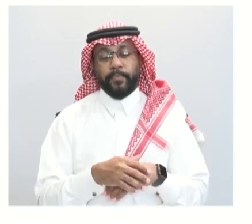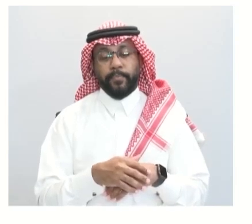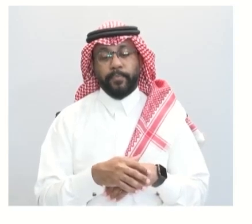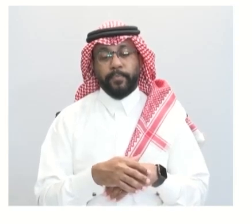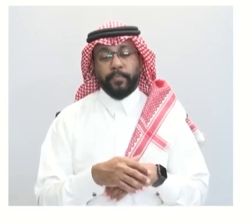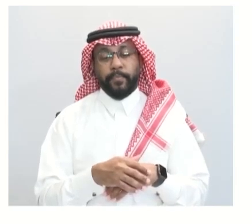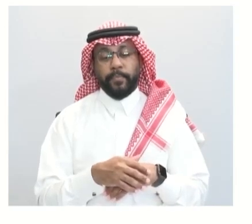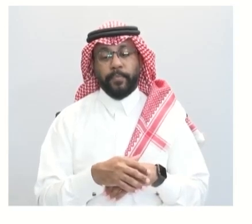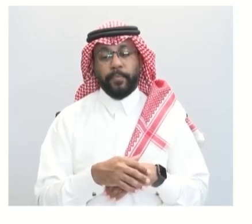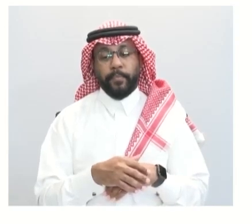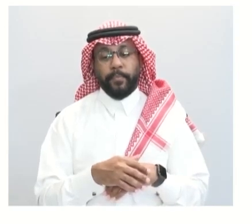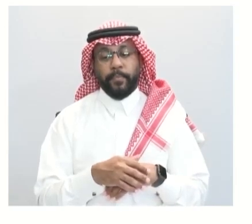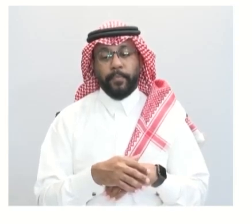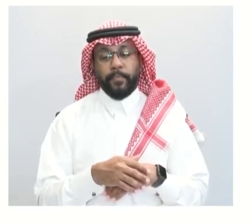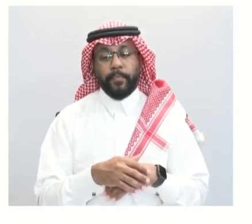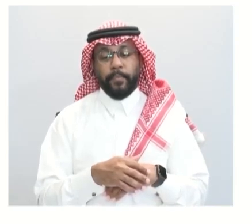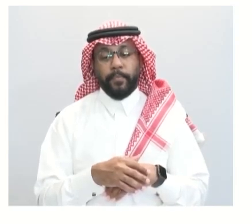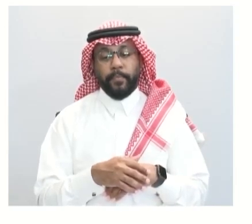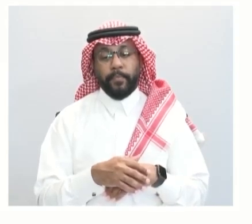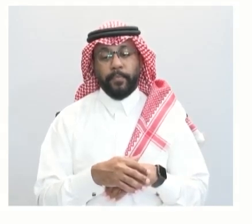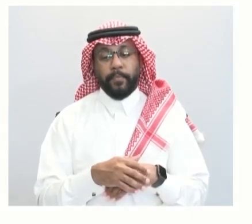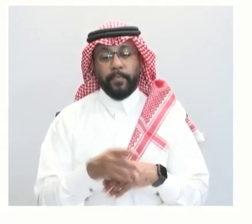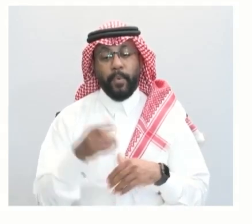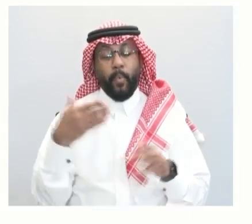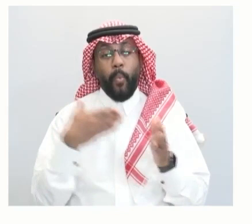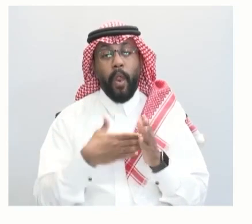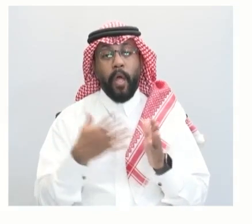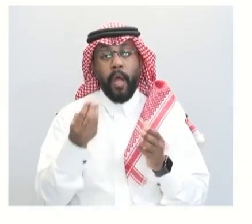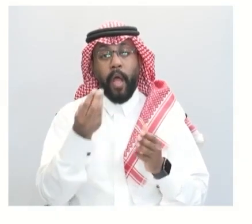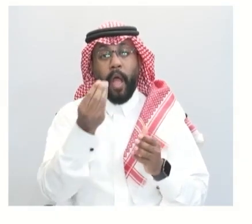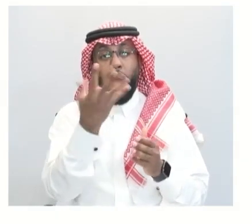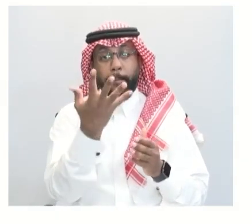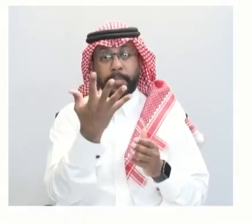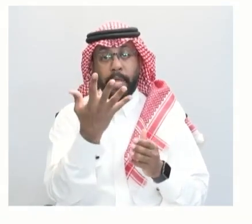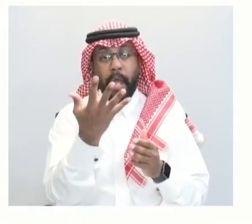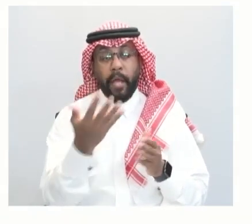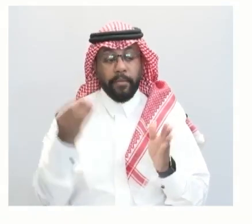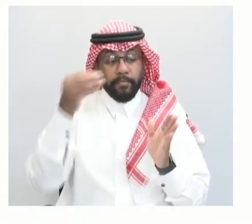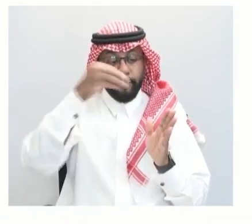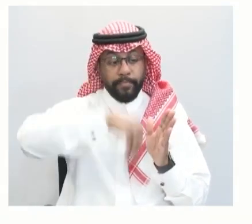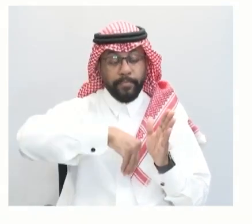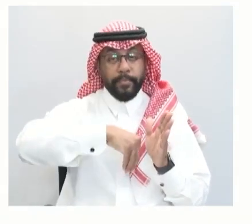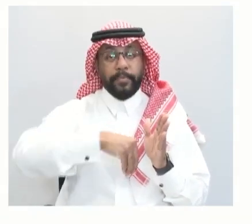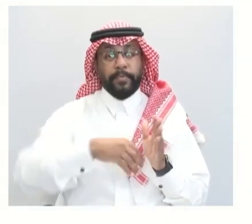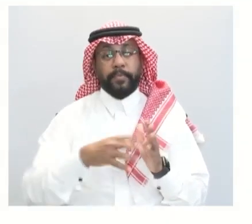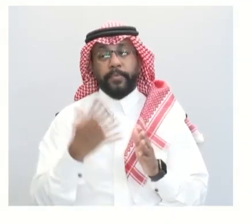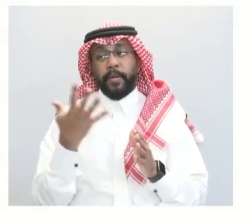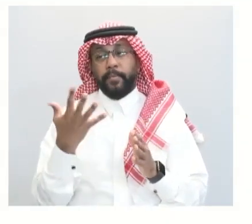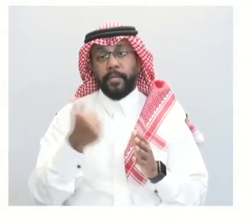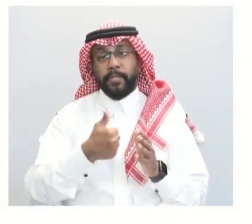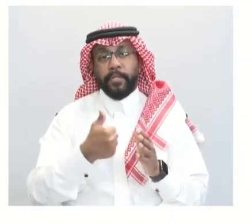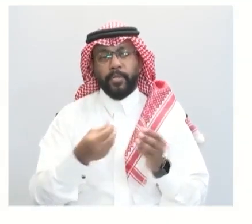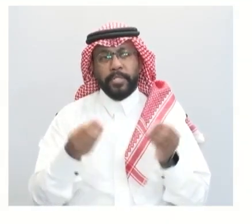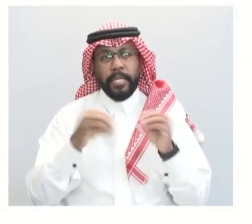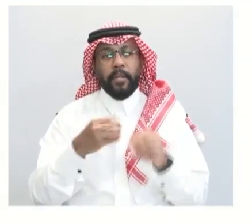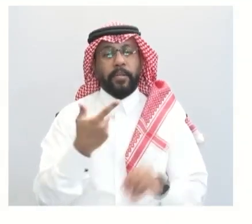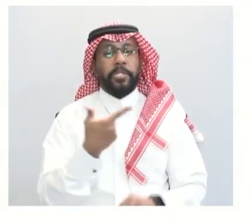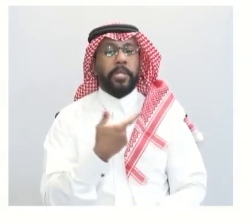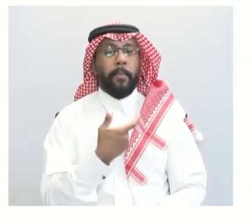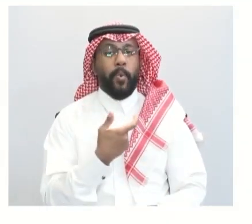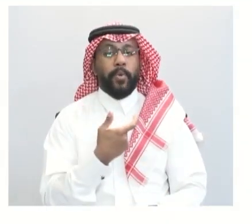احسنتم يا ابطال الان تبقى لدينا خمس ريالات هنا نقوم باضافتها الى 65 ريالا